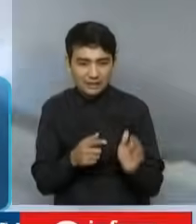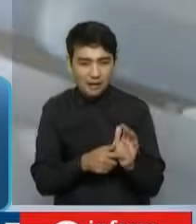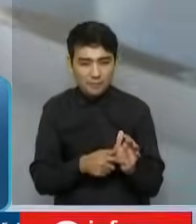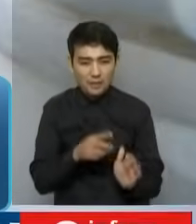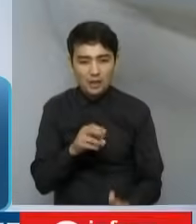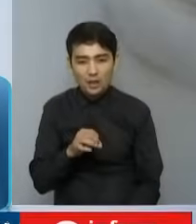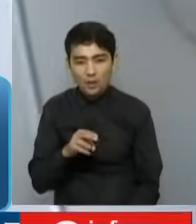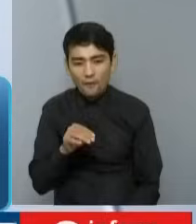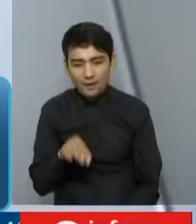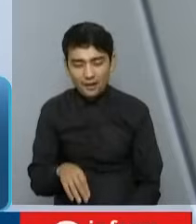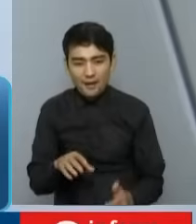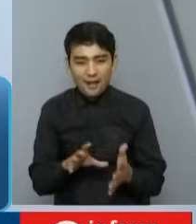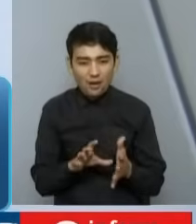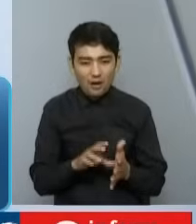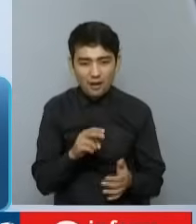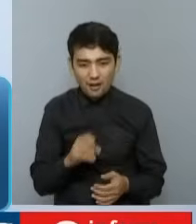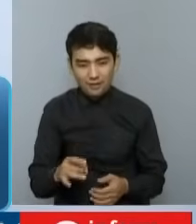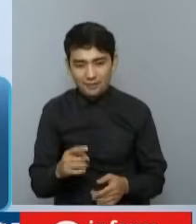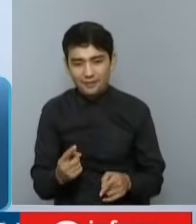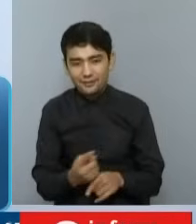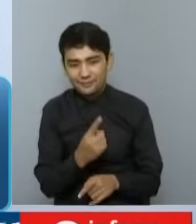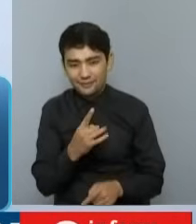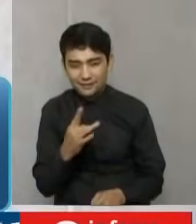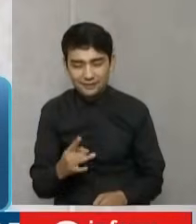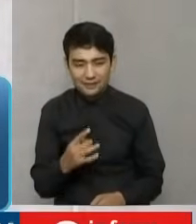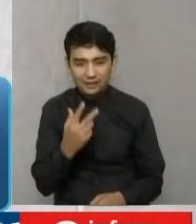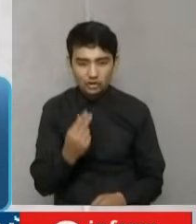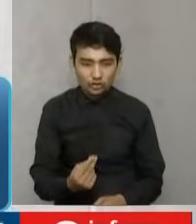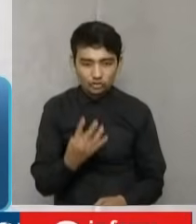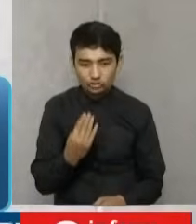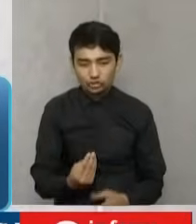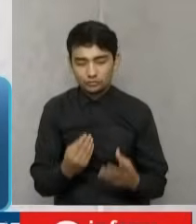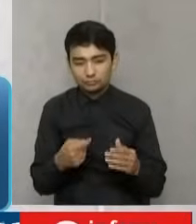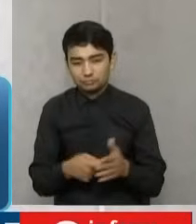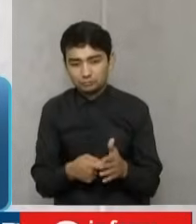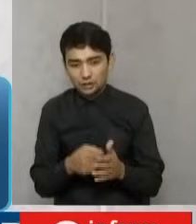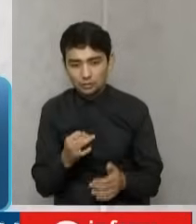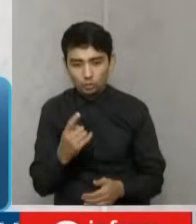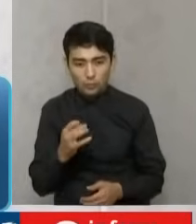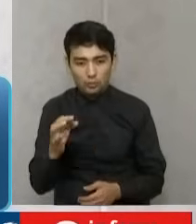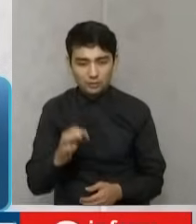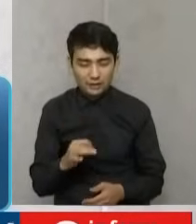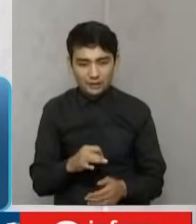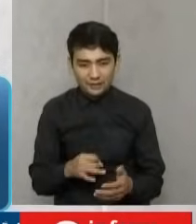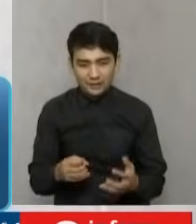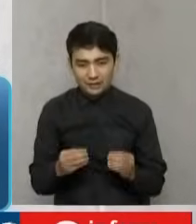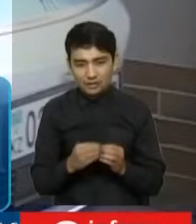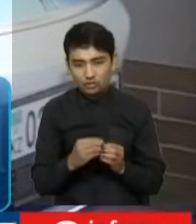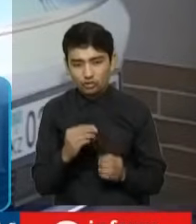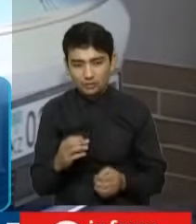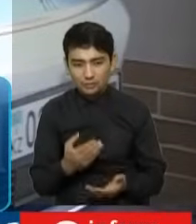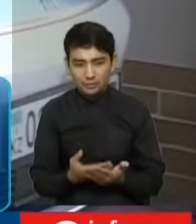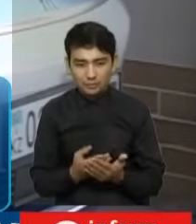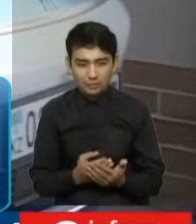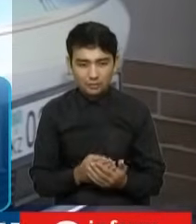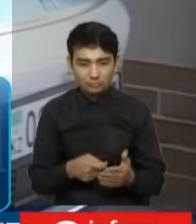киловатт. Электрокар требует подзарядки раз в 3-4 дня. От 0 до 100% аккумулятор заряжается около 10 часов. В